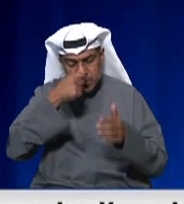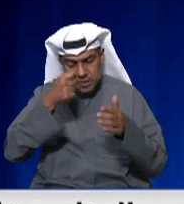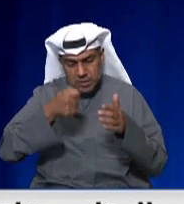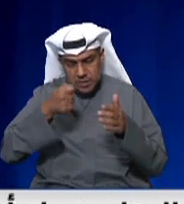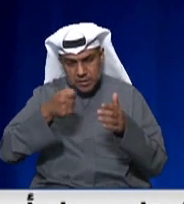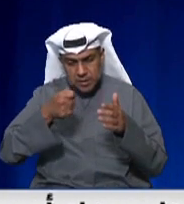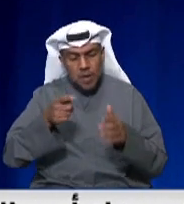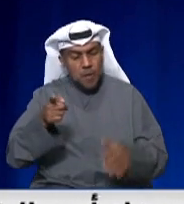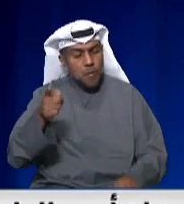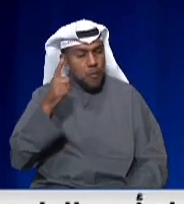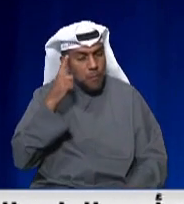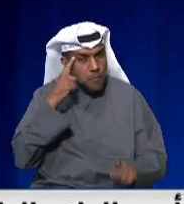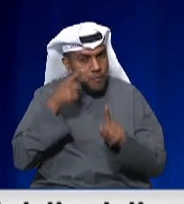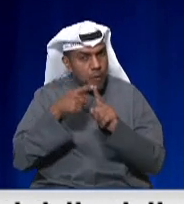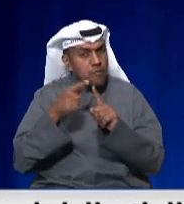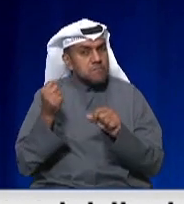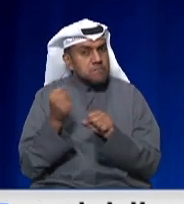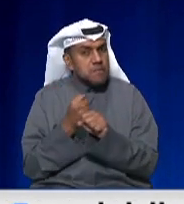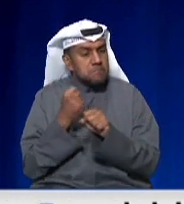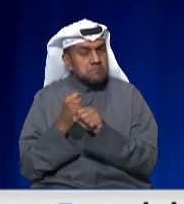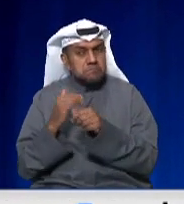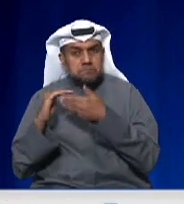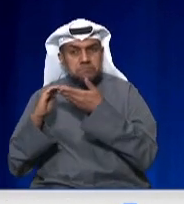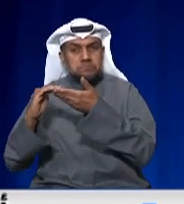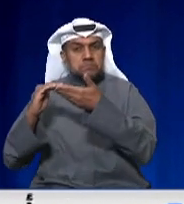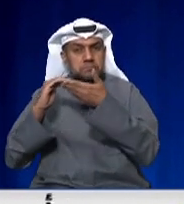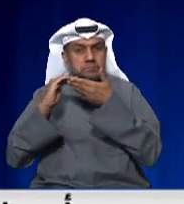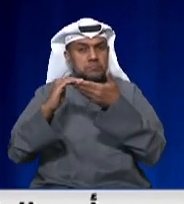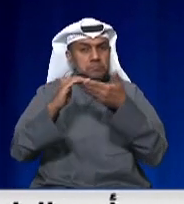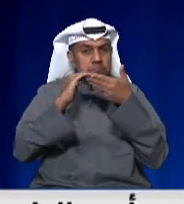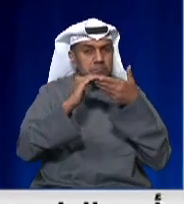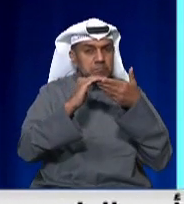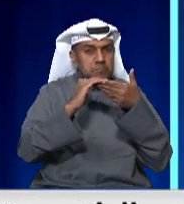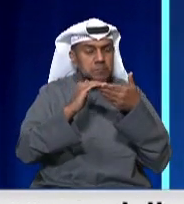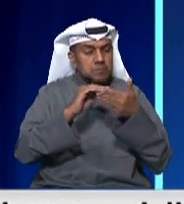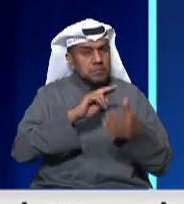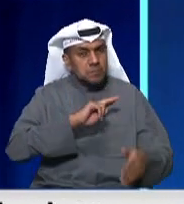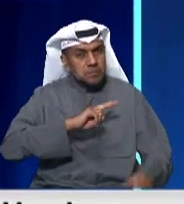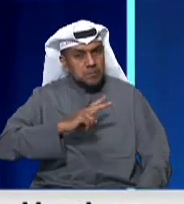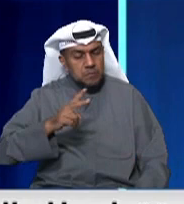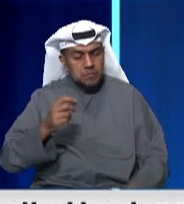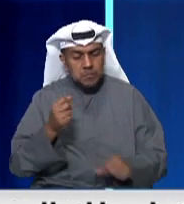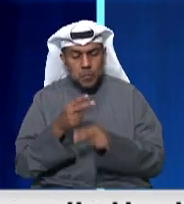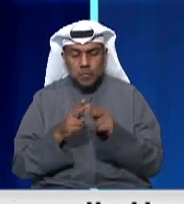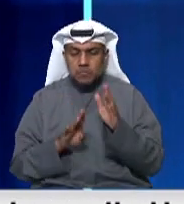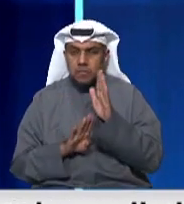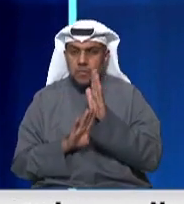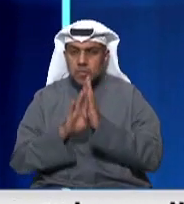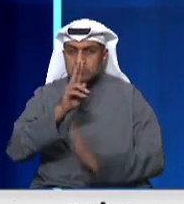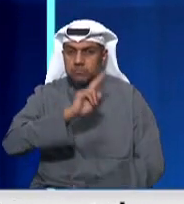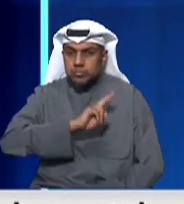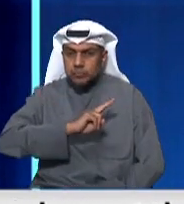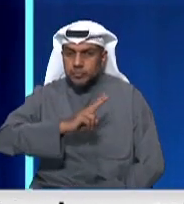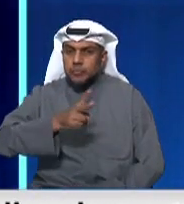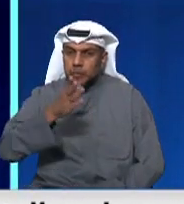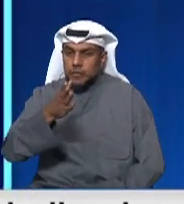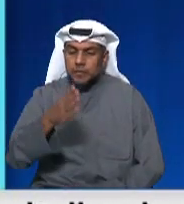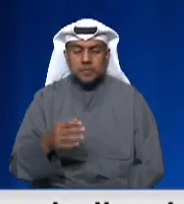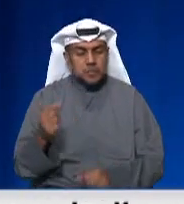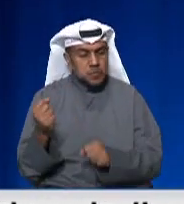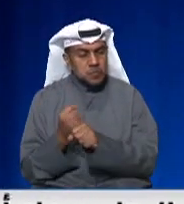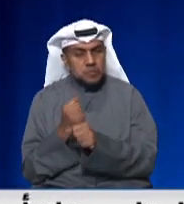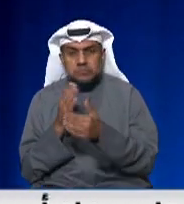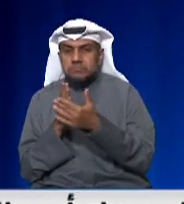بالإسهامات البارزة لسموه رحمه الله في نهضة وتقدم الوطن العزيز في مختلف المجالات